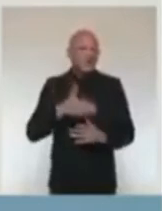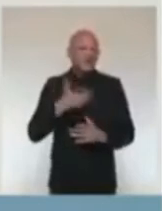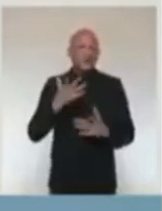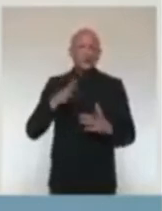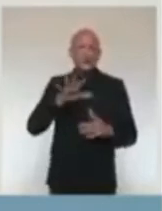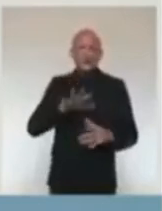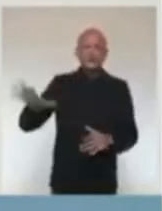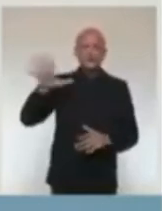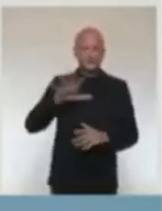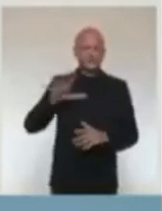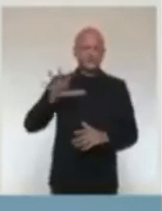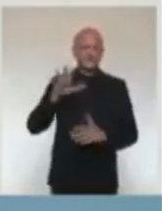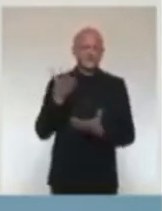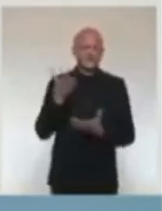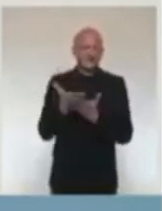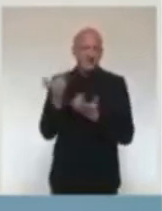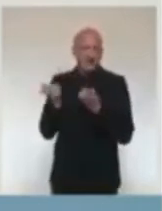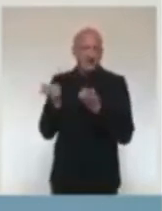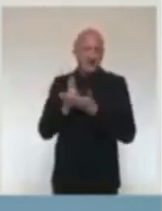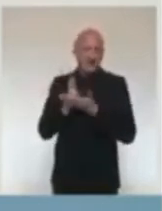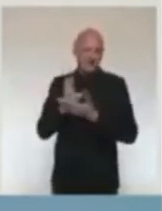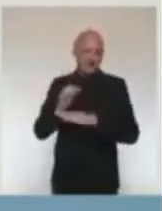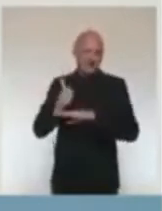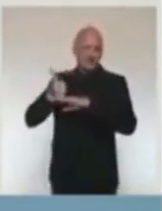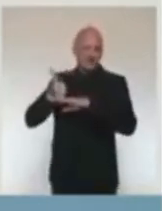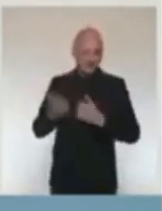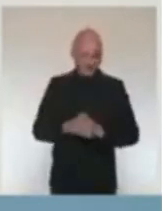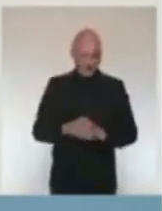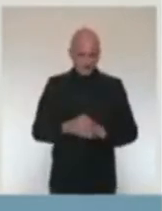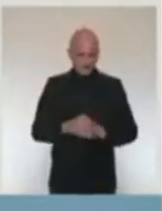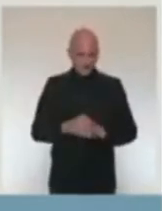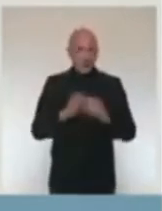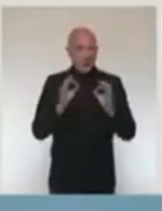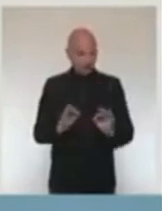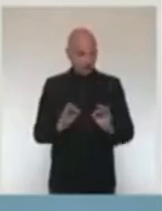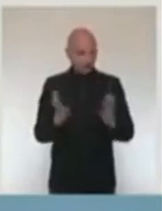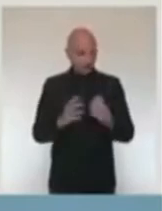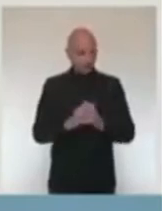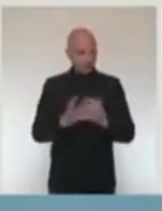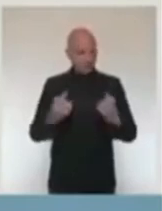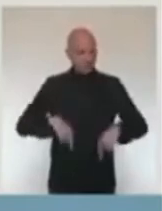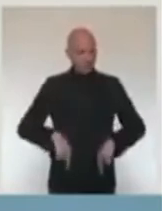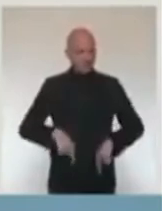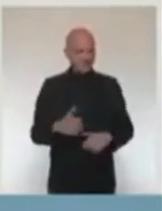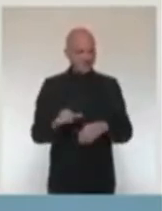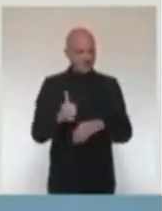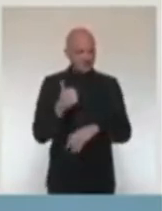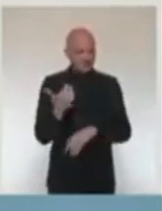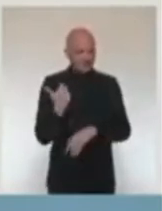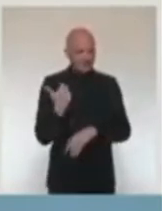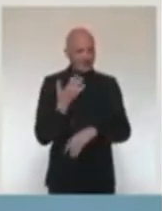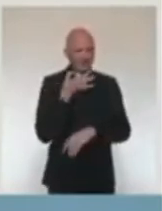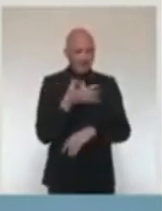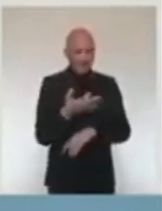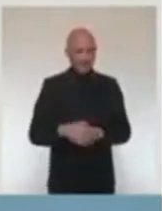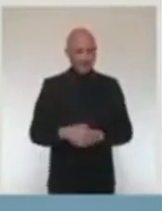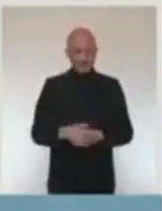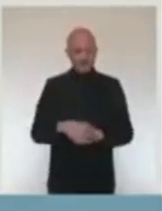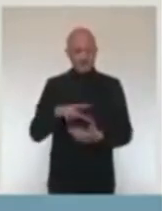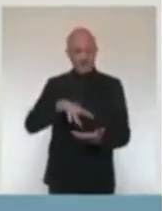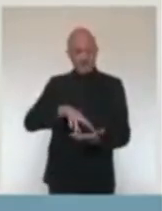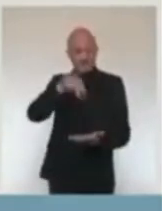régionale. En particulier, et le Premier ministre l'a dit, la situation en Île-de-France nécessite la plus grande des